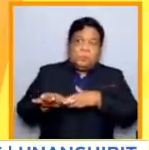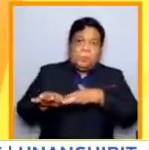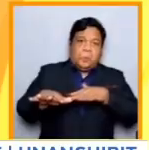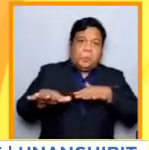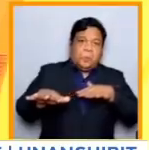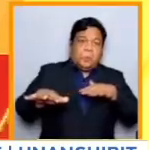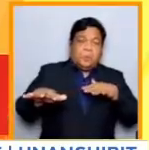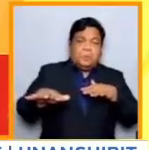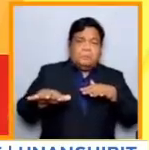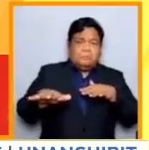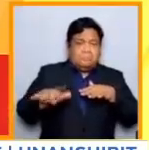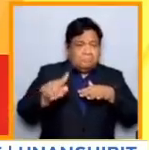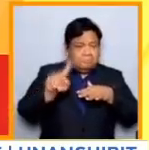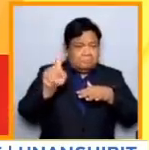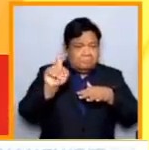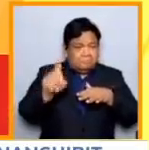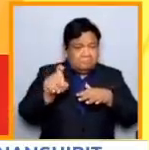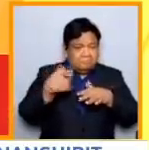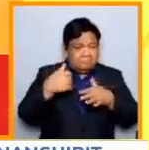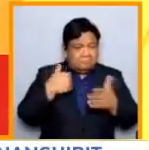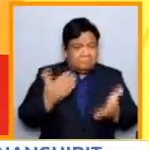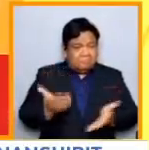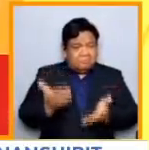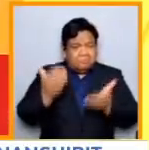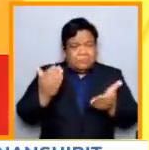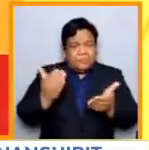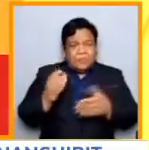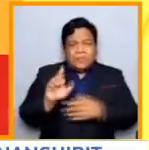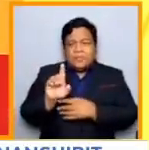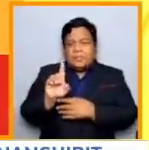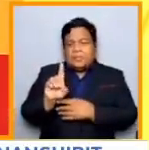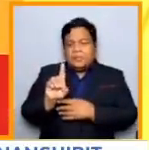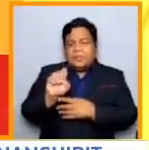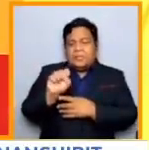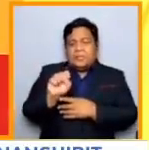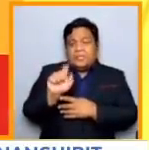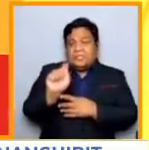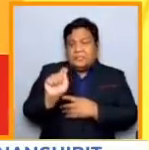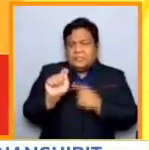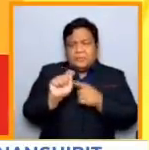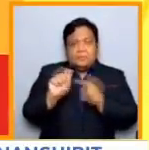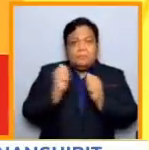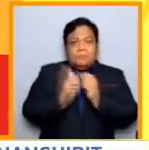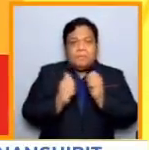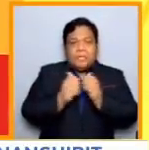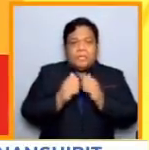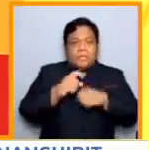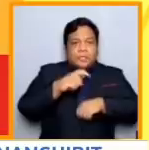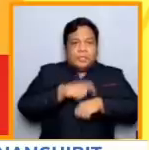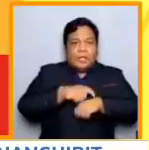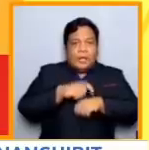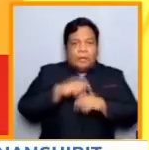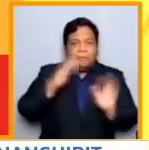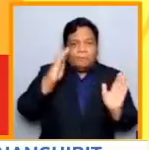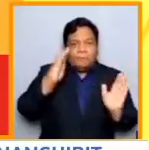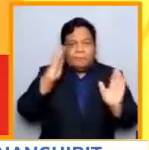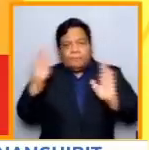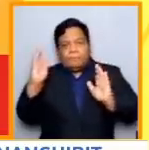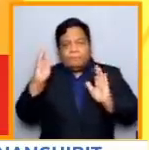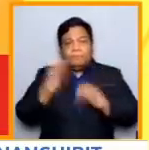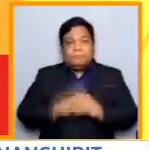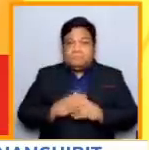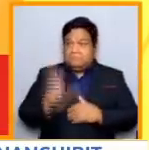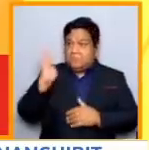na kayo patupad ang panukalang Daylight Saving Time o DST. Kapanahon na natin yan, San? Oo nga, sa ilalim